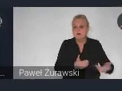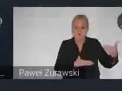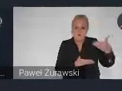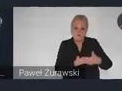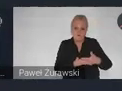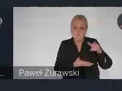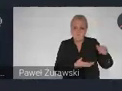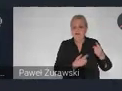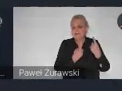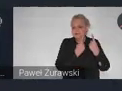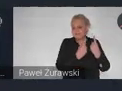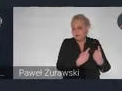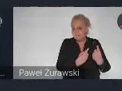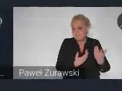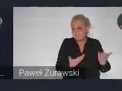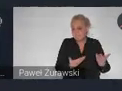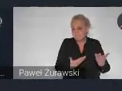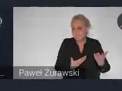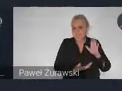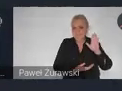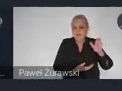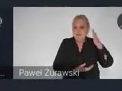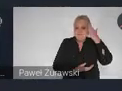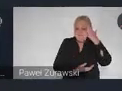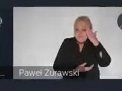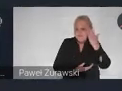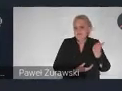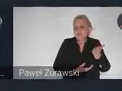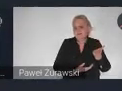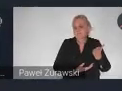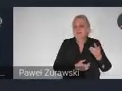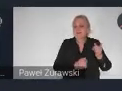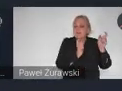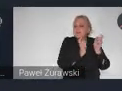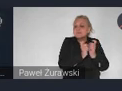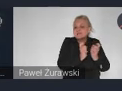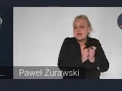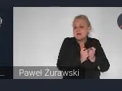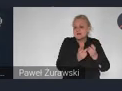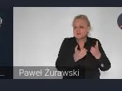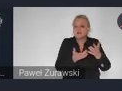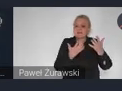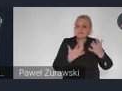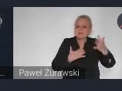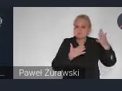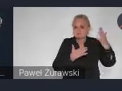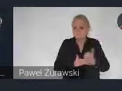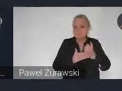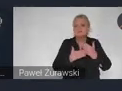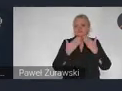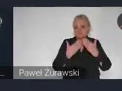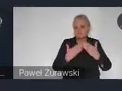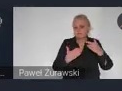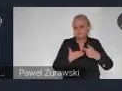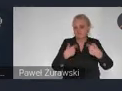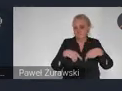który sam dysponuje wiedzą jakie wskaźniki chciałyby osiągnąć właśnie w zakresie